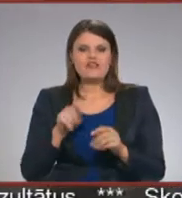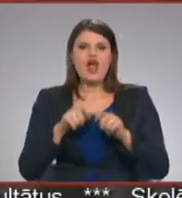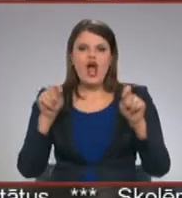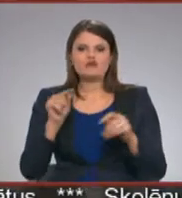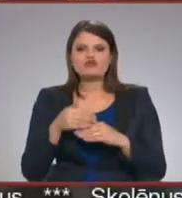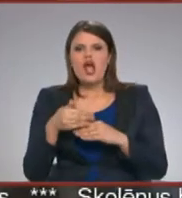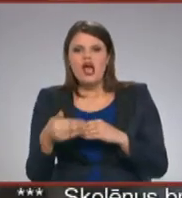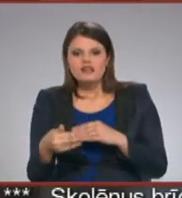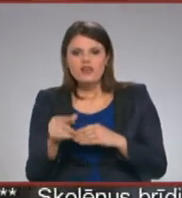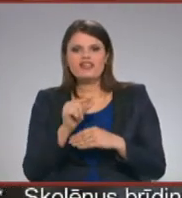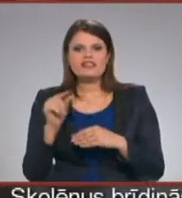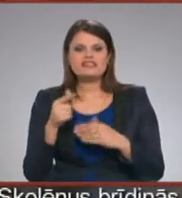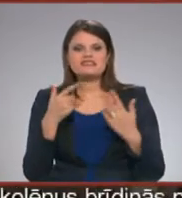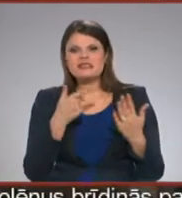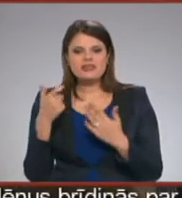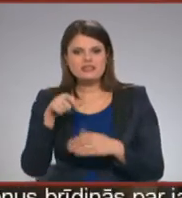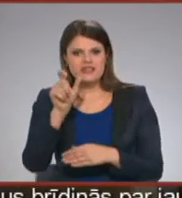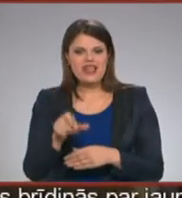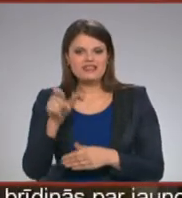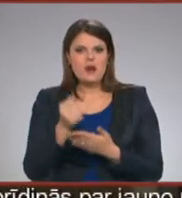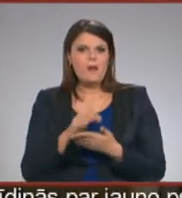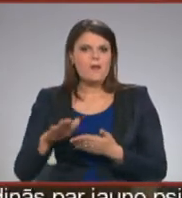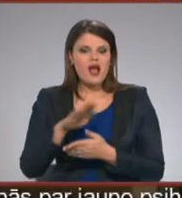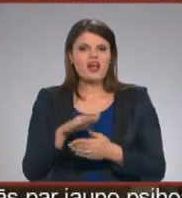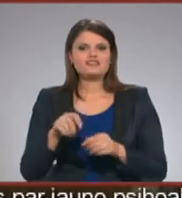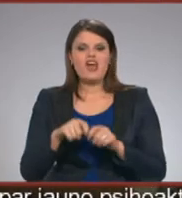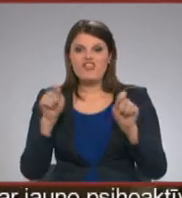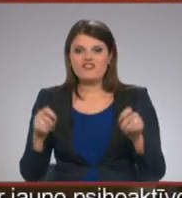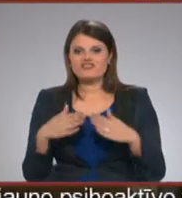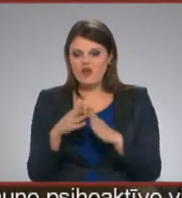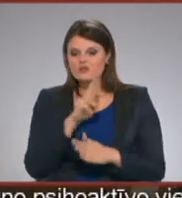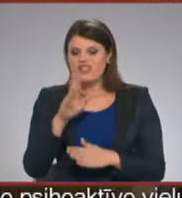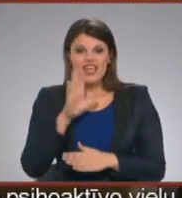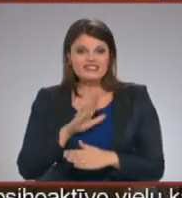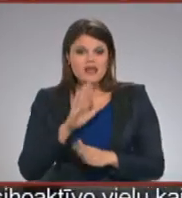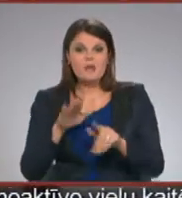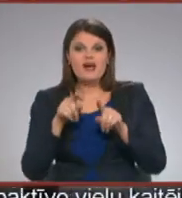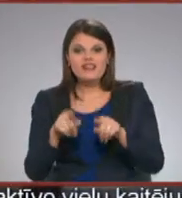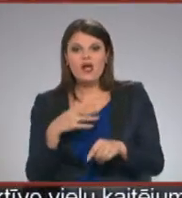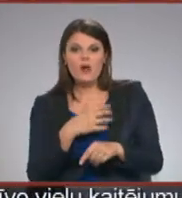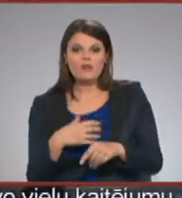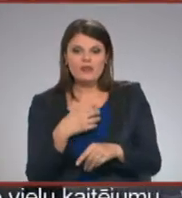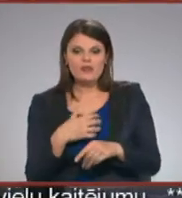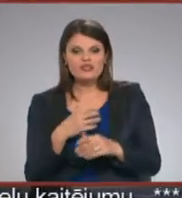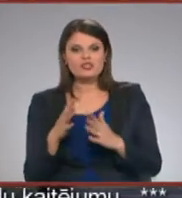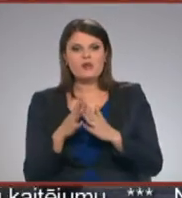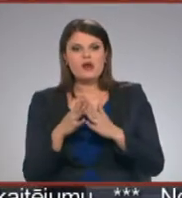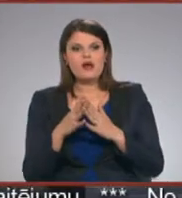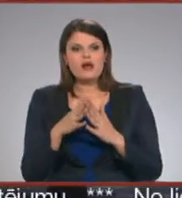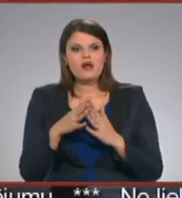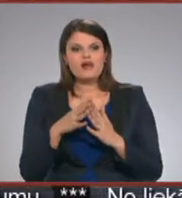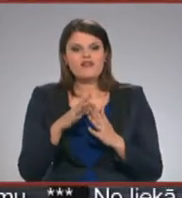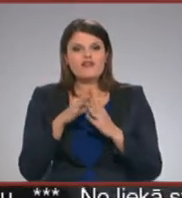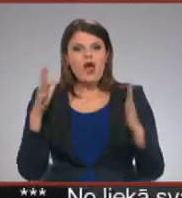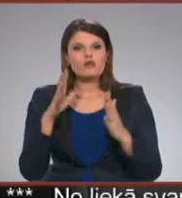un tik drīz pagastas 700 iedzīvotāji tā atvēršanas svētkus nesagaidīt, lai gan par tā nepieciešamību vairums savulaik bijis